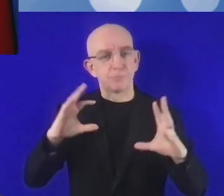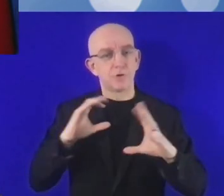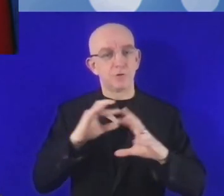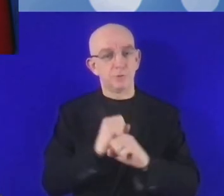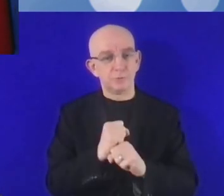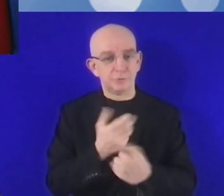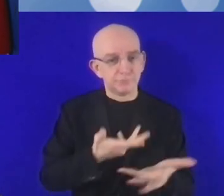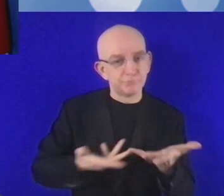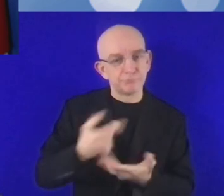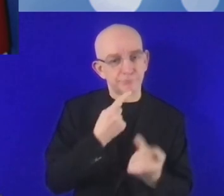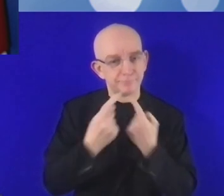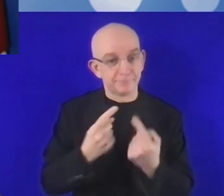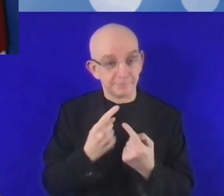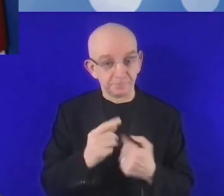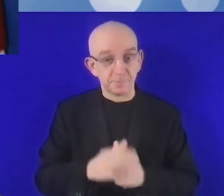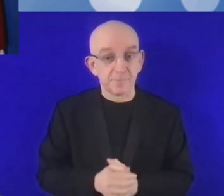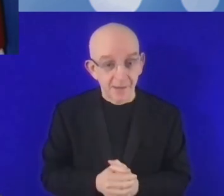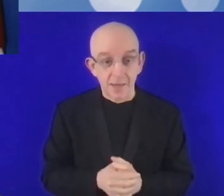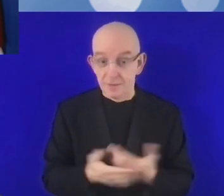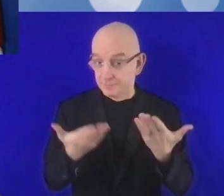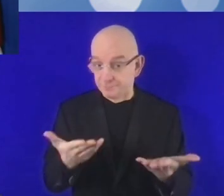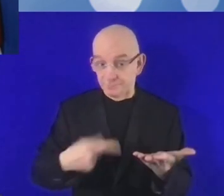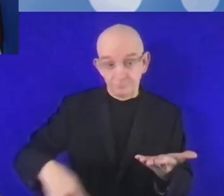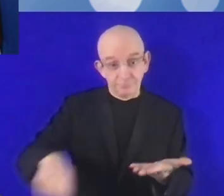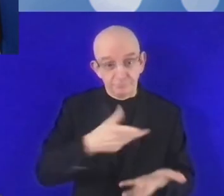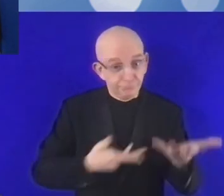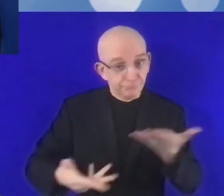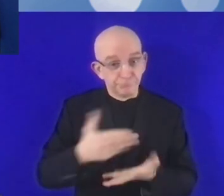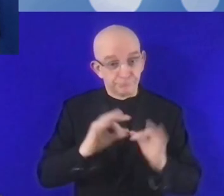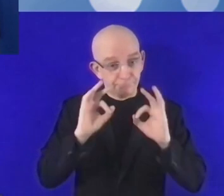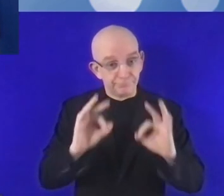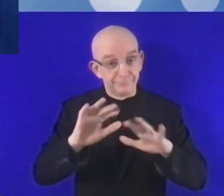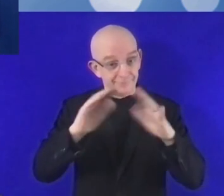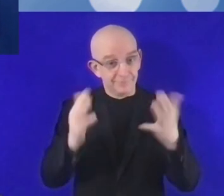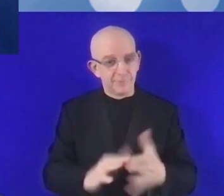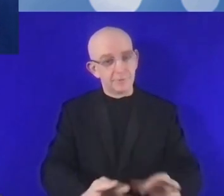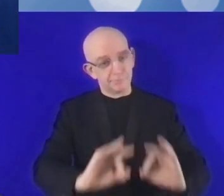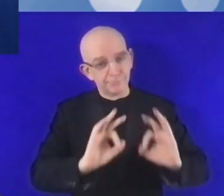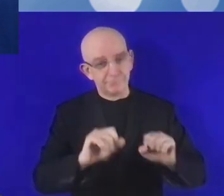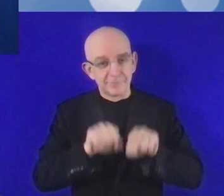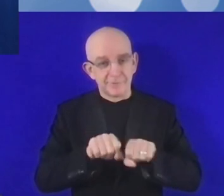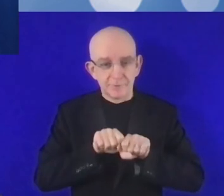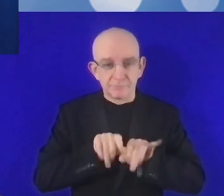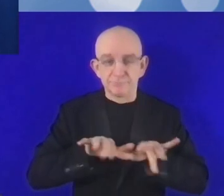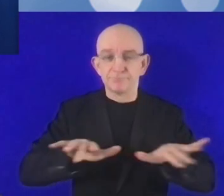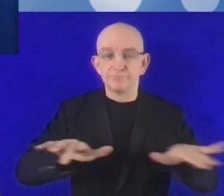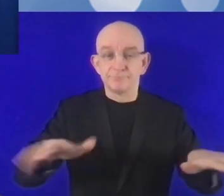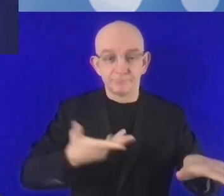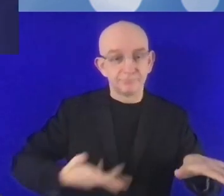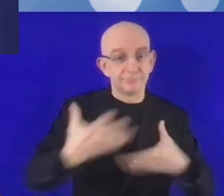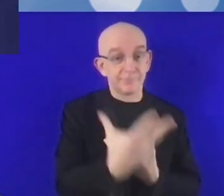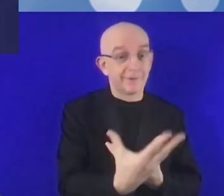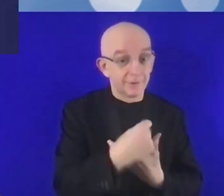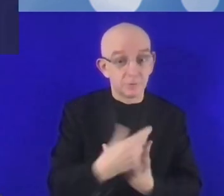常顺利。我希望你们会找到一些有信心的结论。